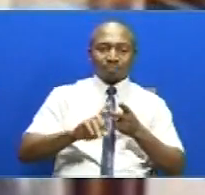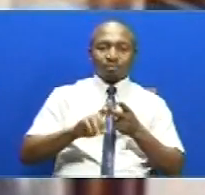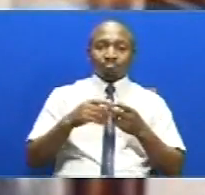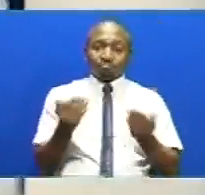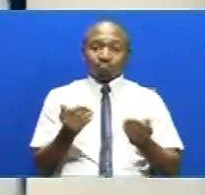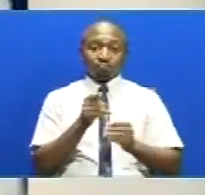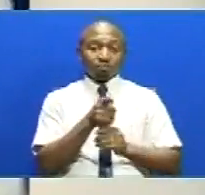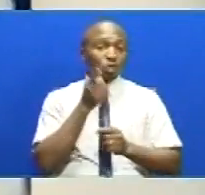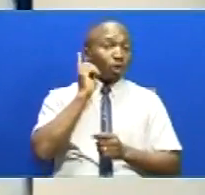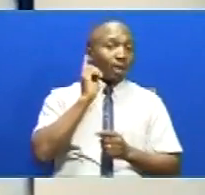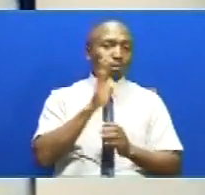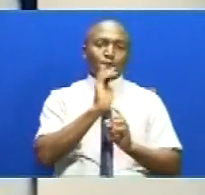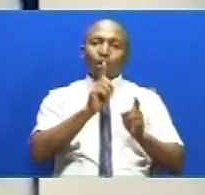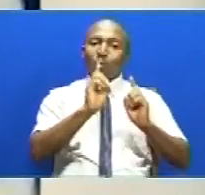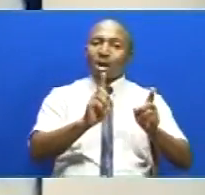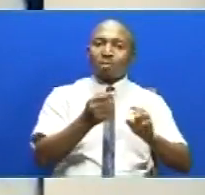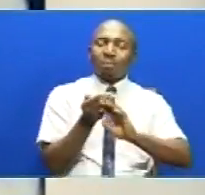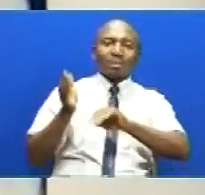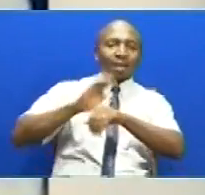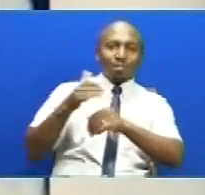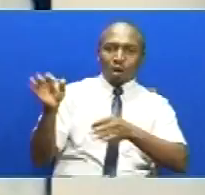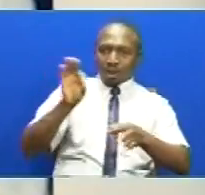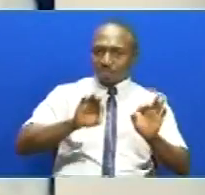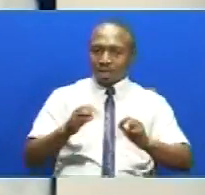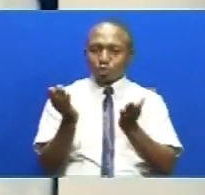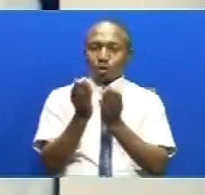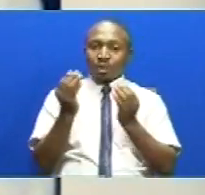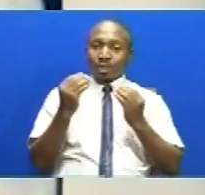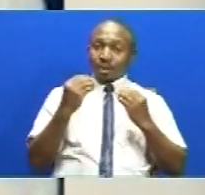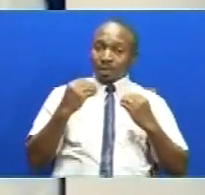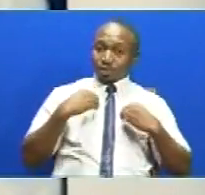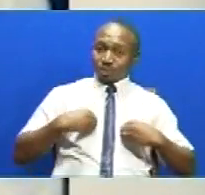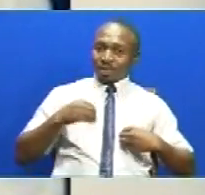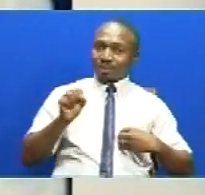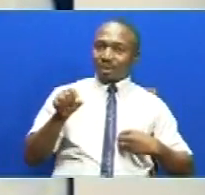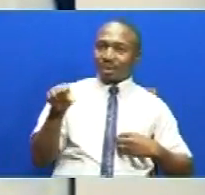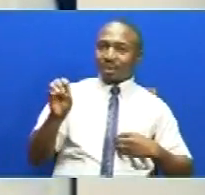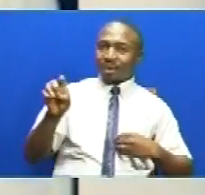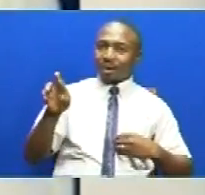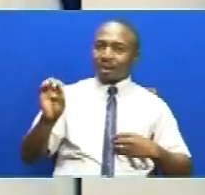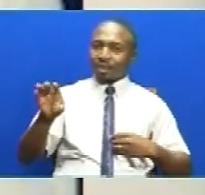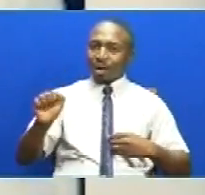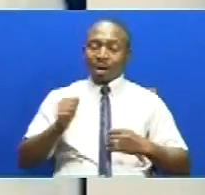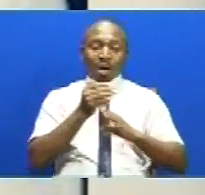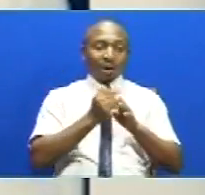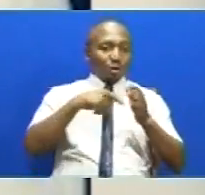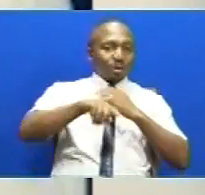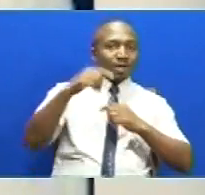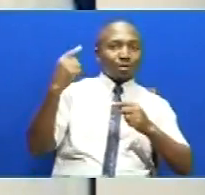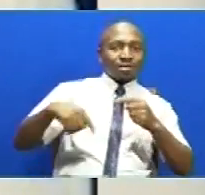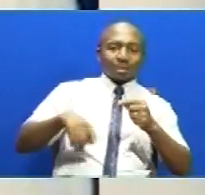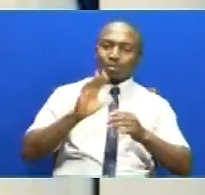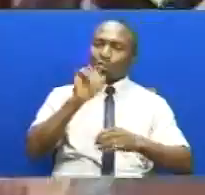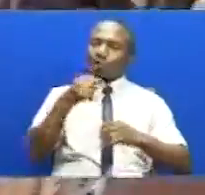kuwa mwalimu mtaalamu wa kemia shule ya sekondari ya Singirima kabla ya kuingia katika ulingo wa siasa